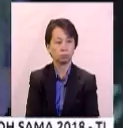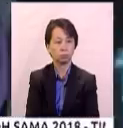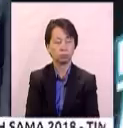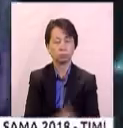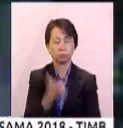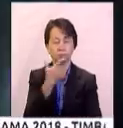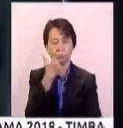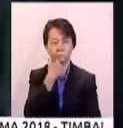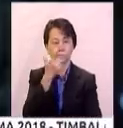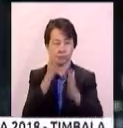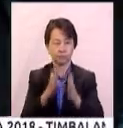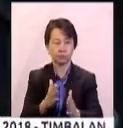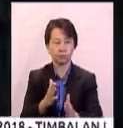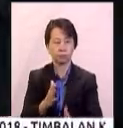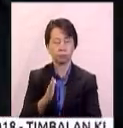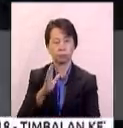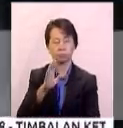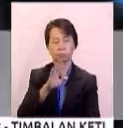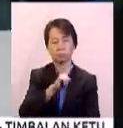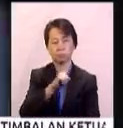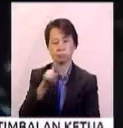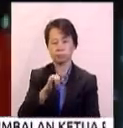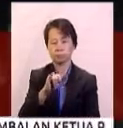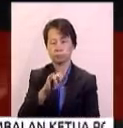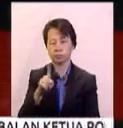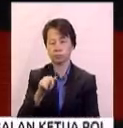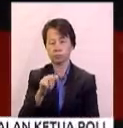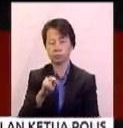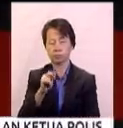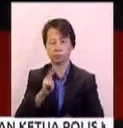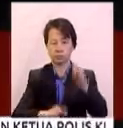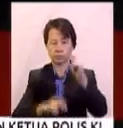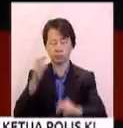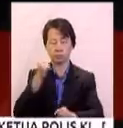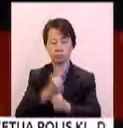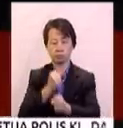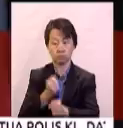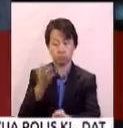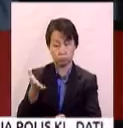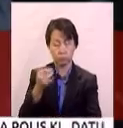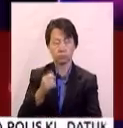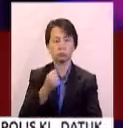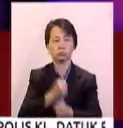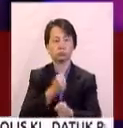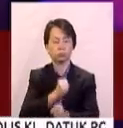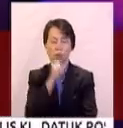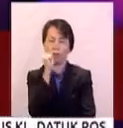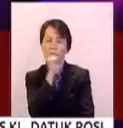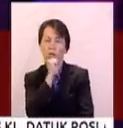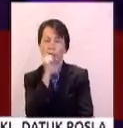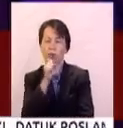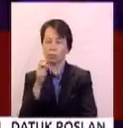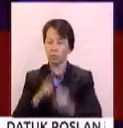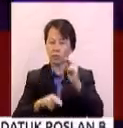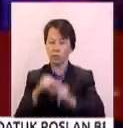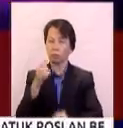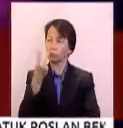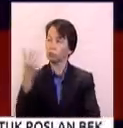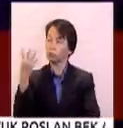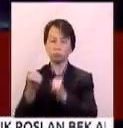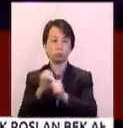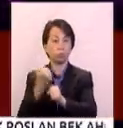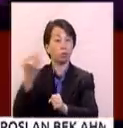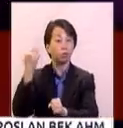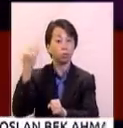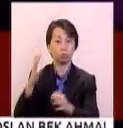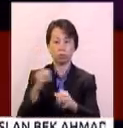Pelawak dan juga pelakon terkenal Zizan Razak semakin rancak dalam membina kerjayanya. Malah kerjaya nyanyiannya yang dibina sejak beberapa tahun lalu